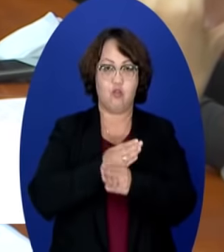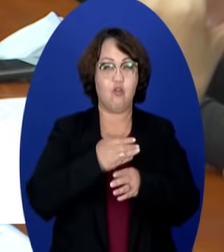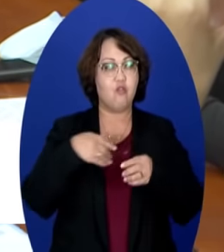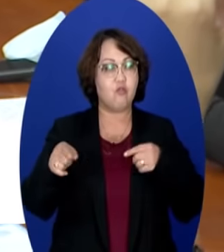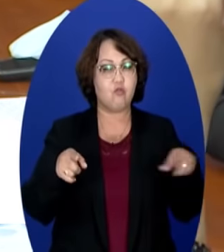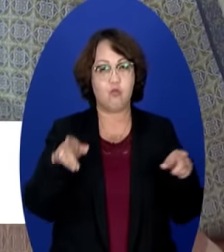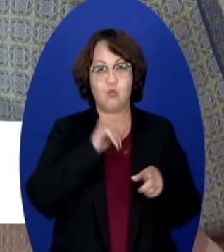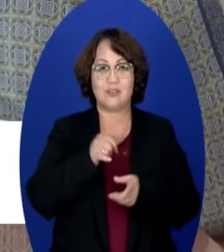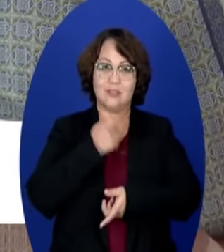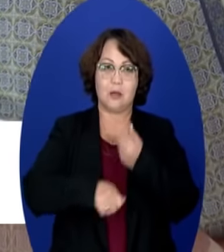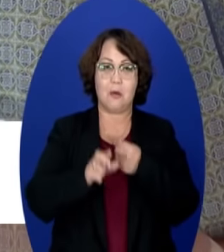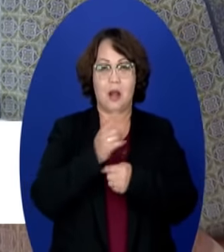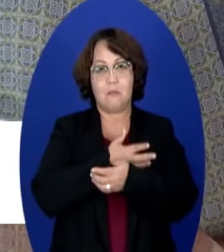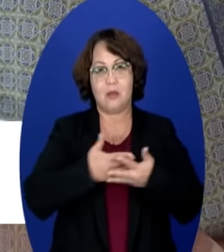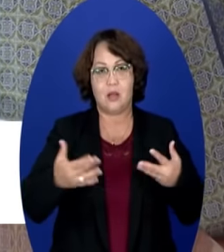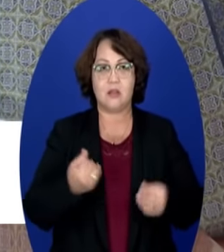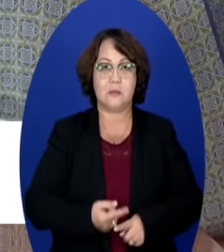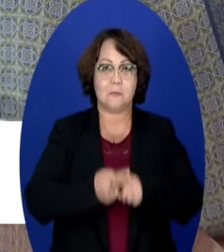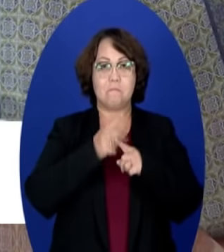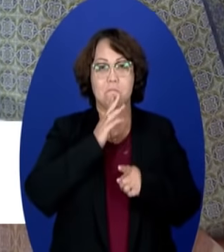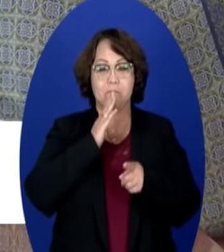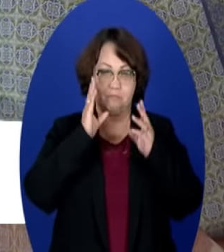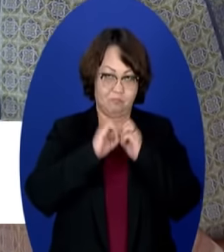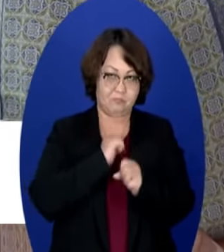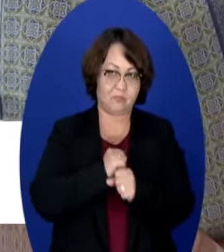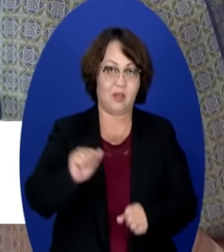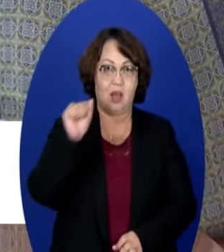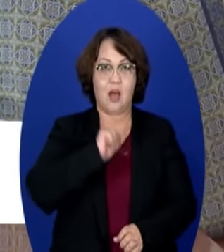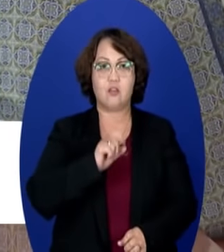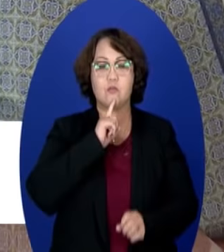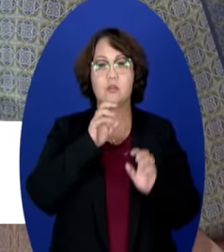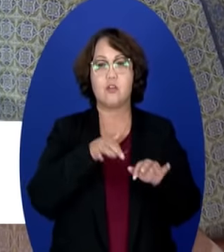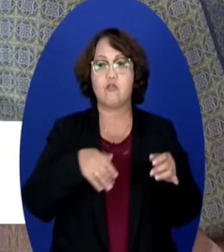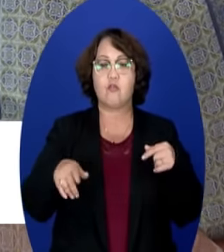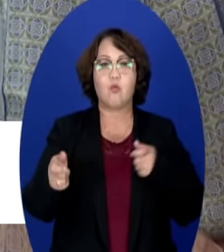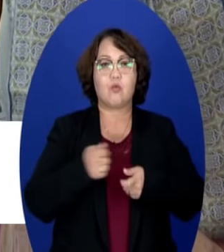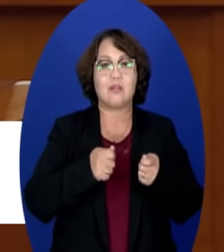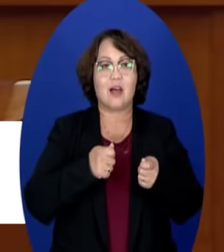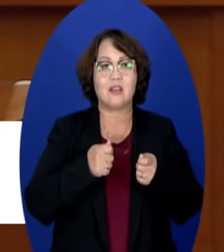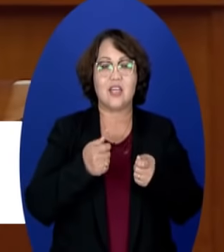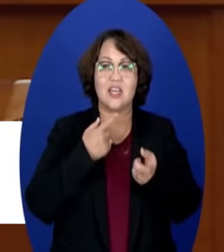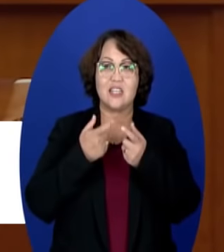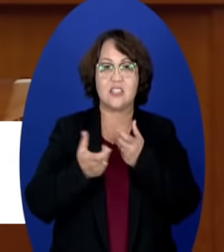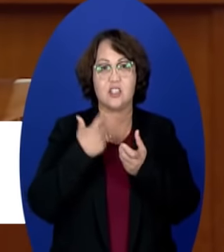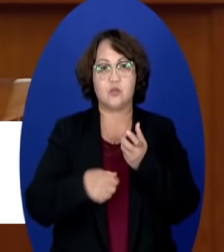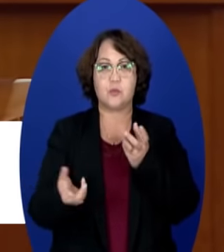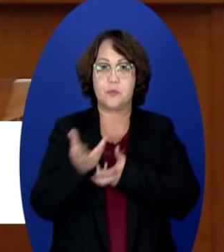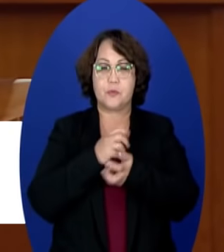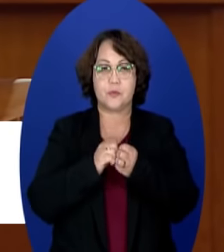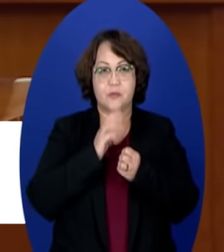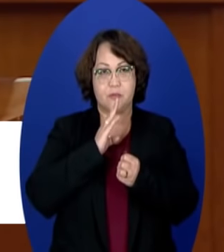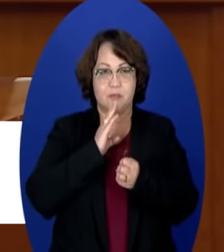байгаа бараа бүтээгдэхүүний төрлийг нэмэгдүүлгээр ажиллаж байна. Мөн Аанц намхан далайн худалдааны хилцээрт нэгдэх ажлыг хэрэгжүүлж байгаа юм байна. Энэ